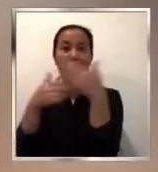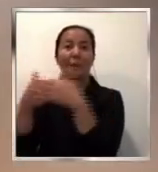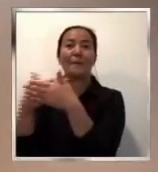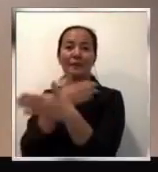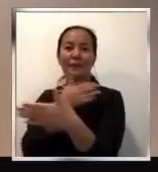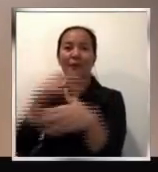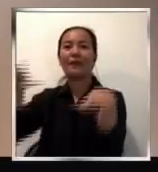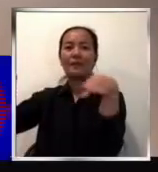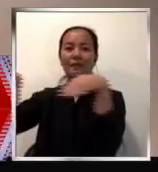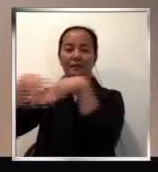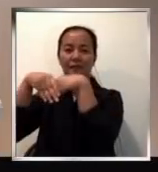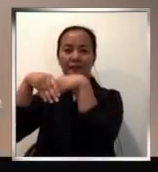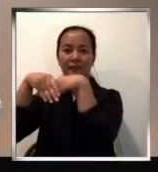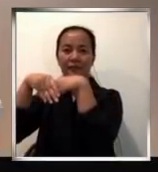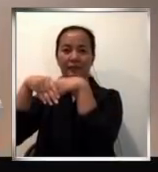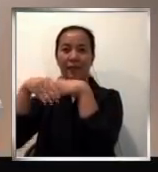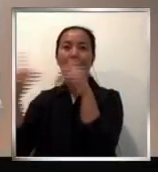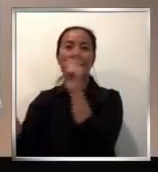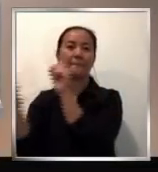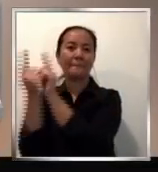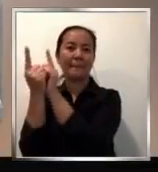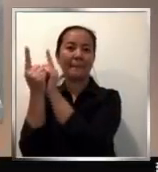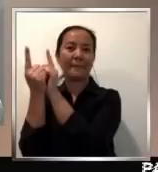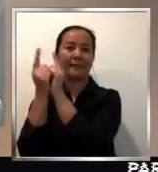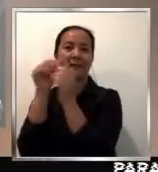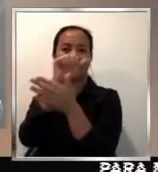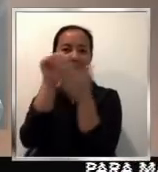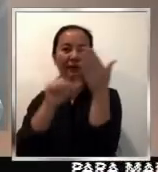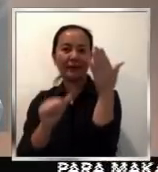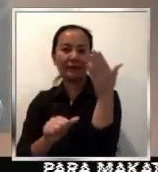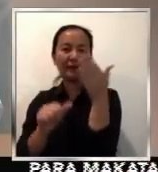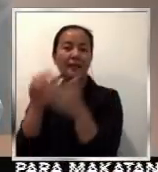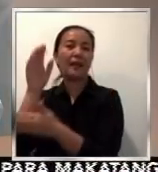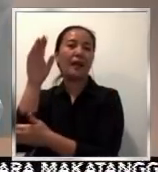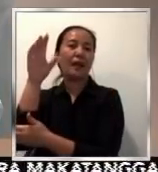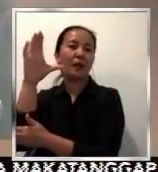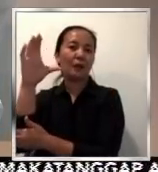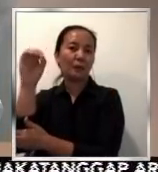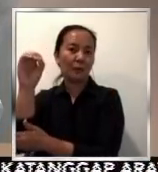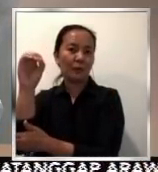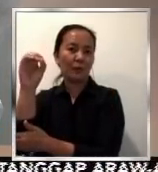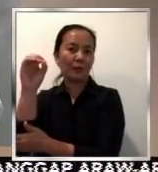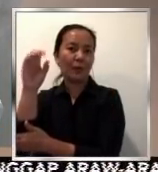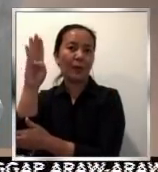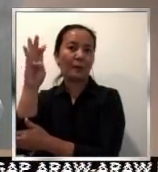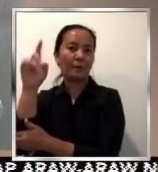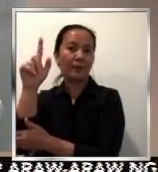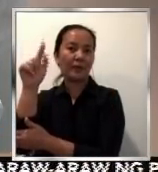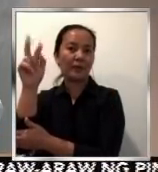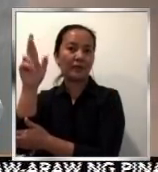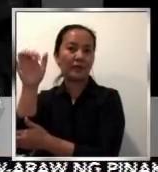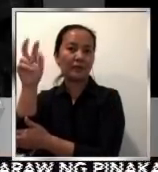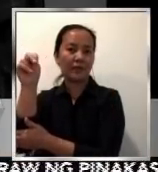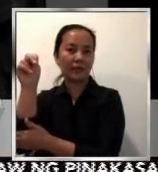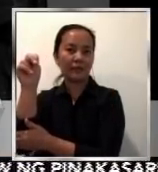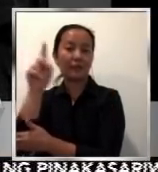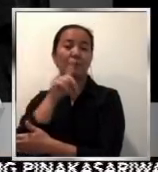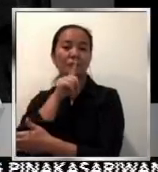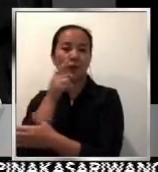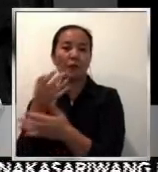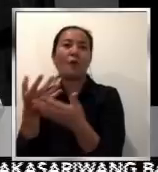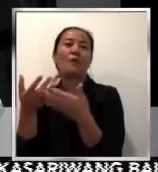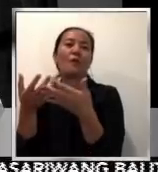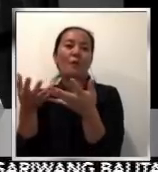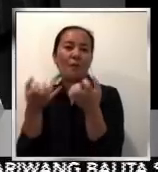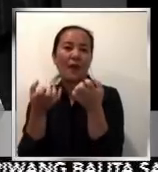Meet architect Marilyn Co. Beltran Flores. Ang kwento niya, goal niya sana maging lisensyado at ganap na munang architect bago siya